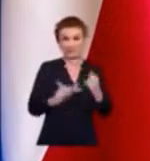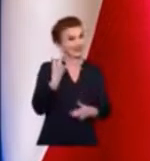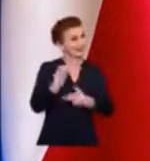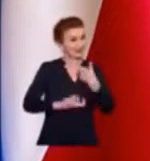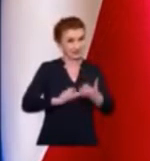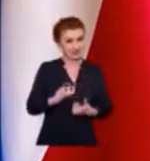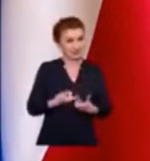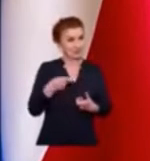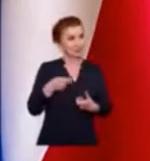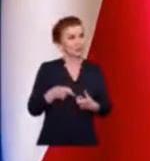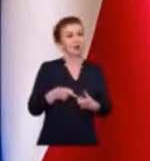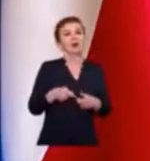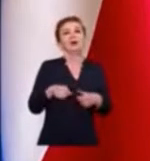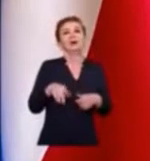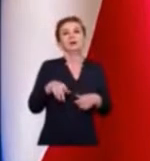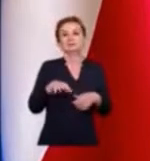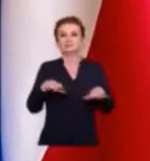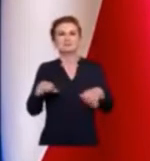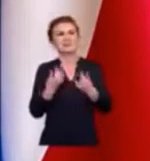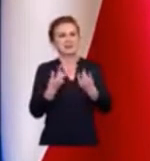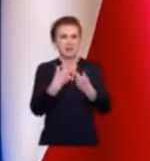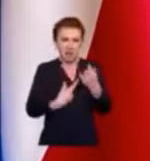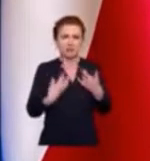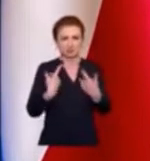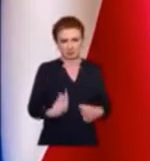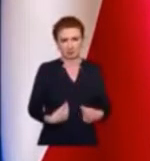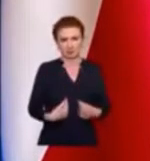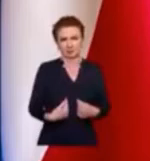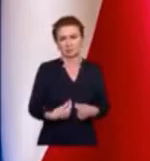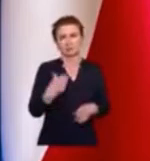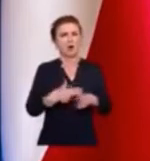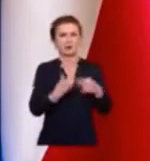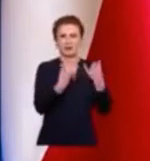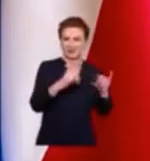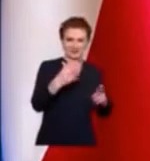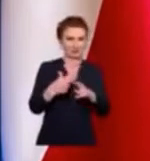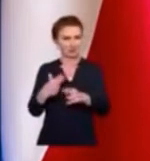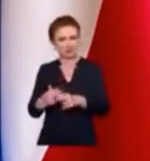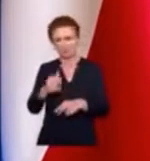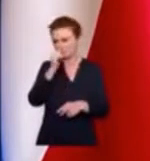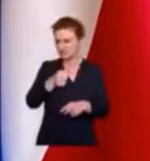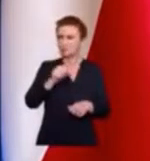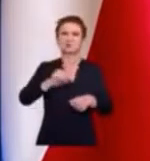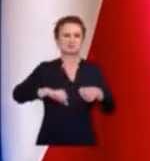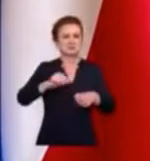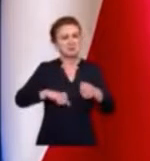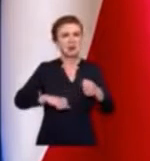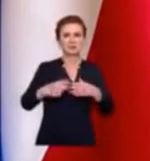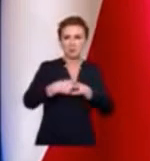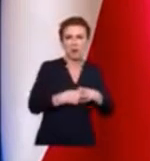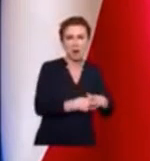to ilość osób chorych na inne choroby, które nie będą mogły zrobić diagnostyki, zrobić badań